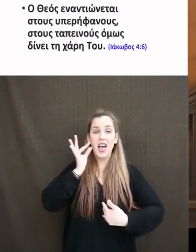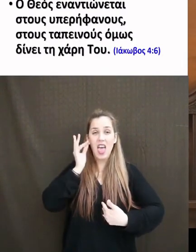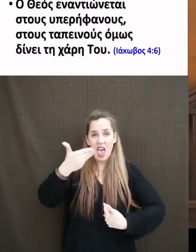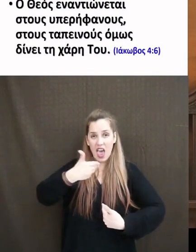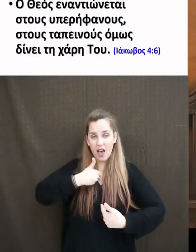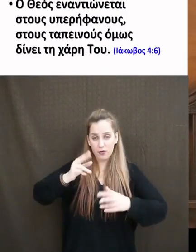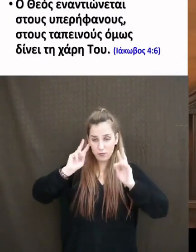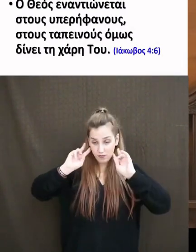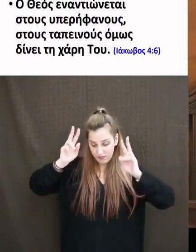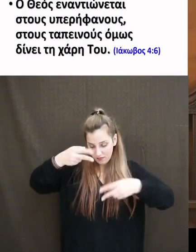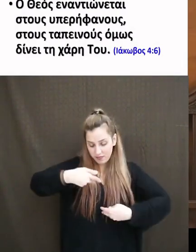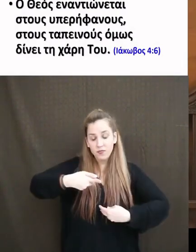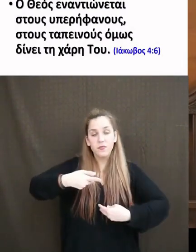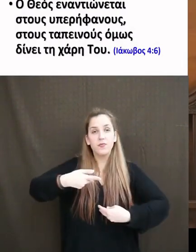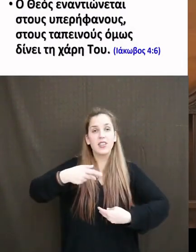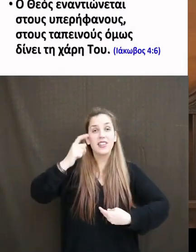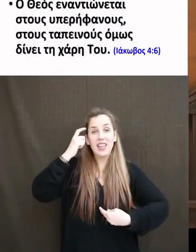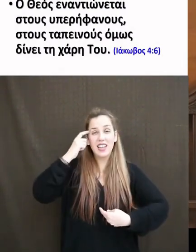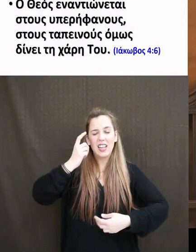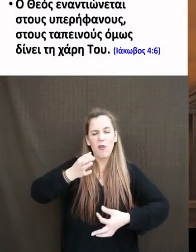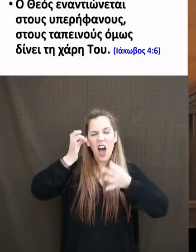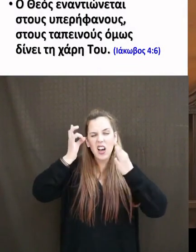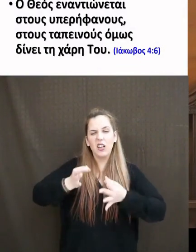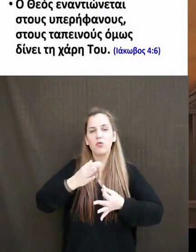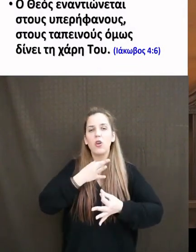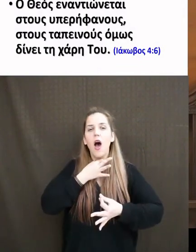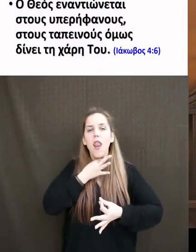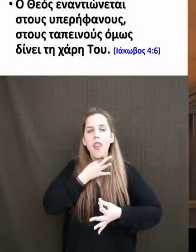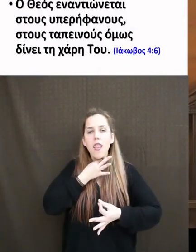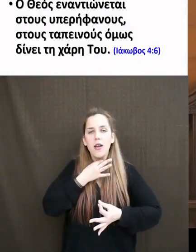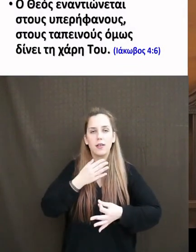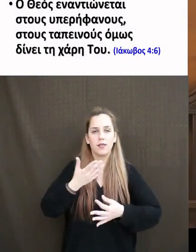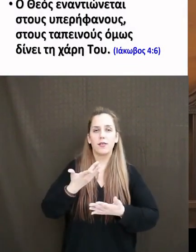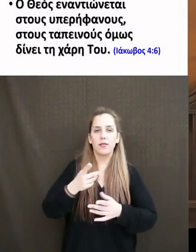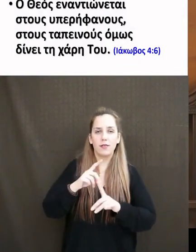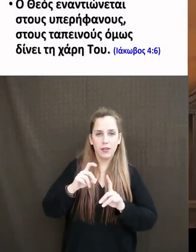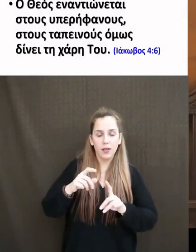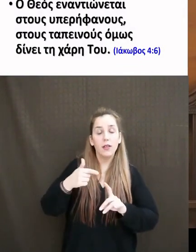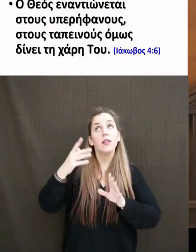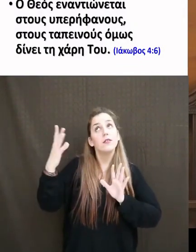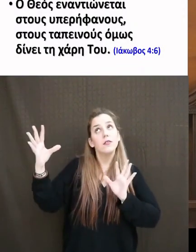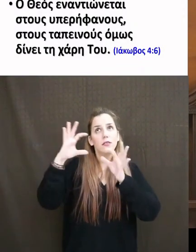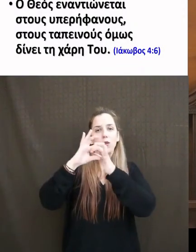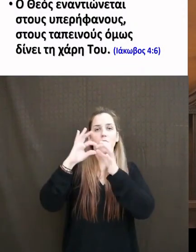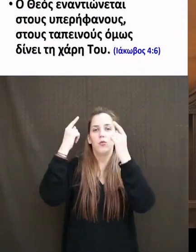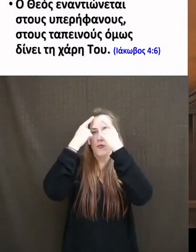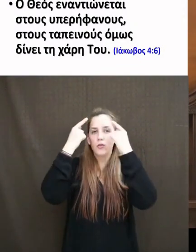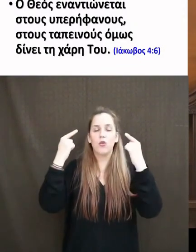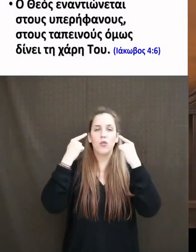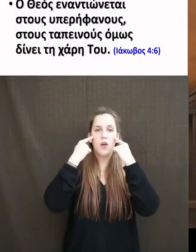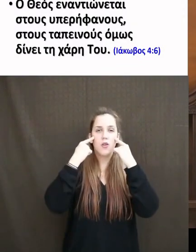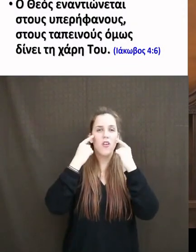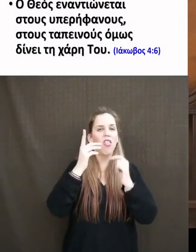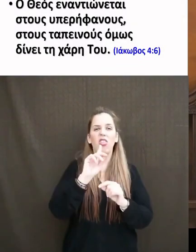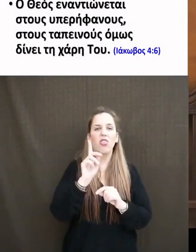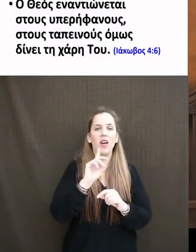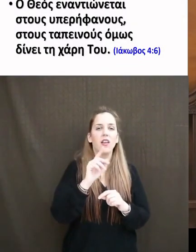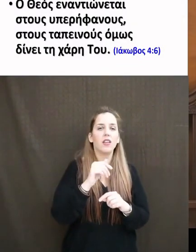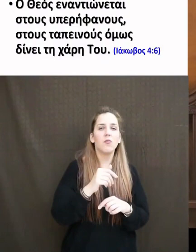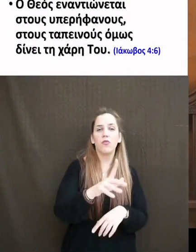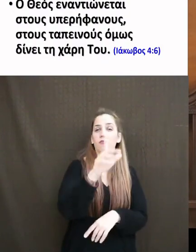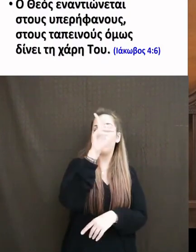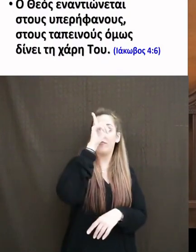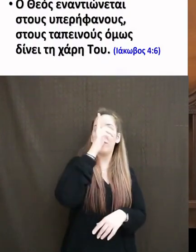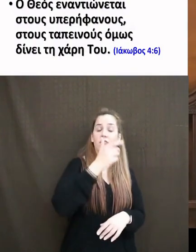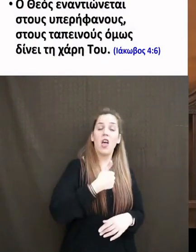Θεός εναντιώνεται στους περήφανους, στους ταπεινούς όμως δίνει τη χάρη του. Η περηφάνεια σε κάνει να